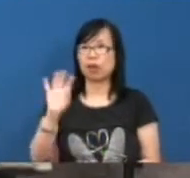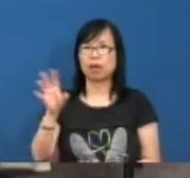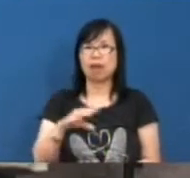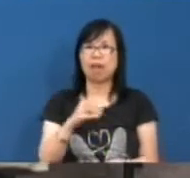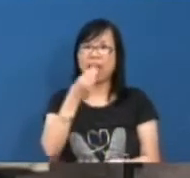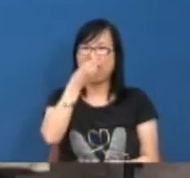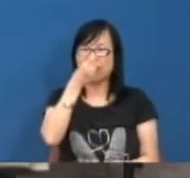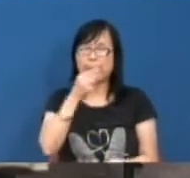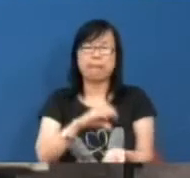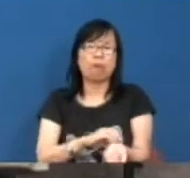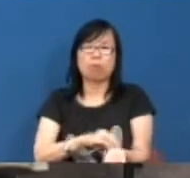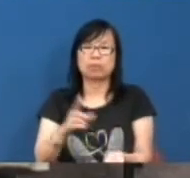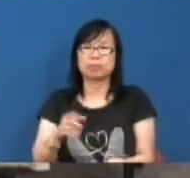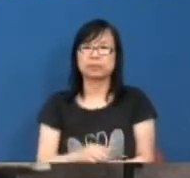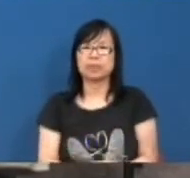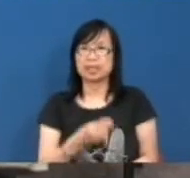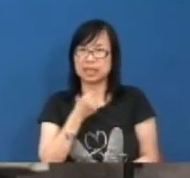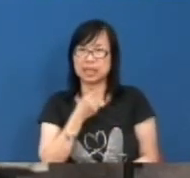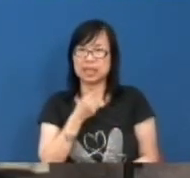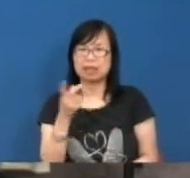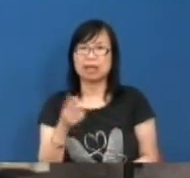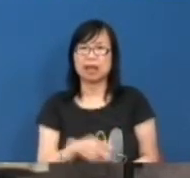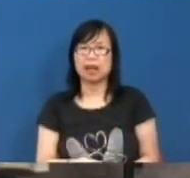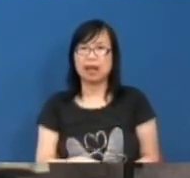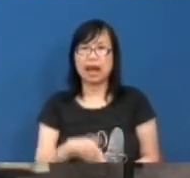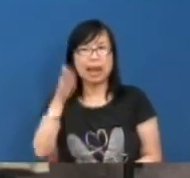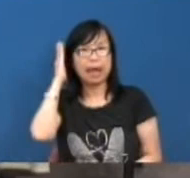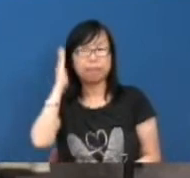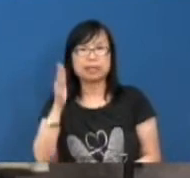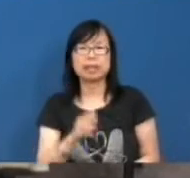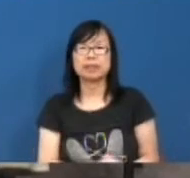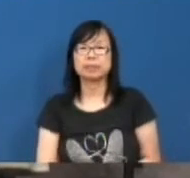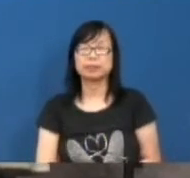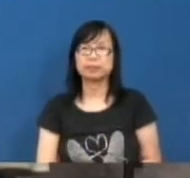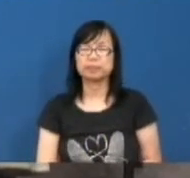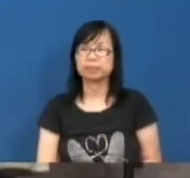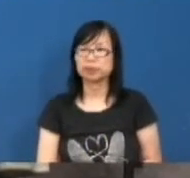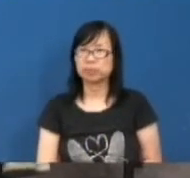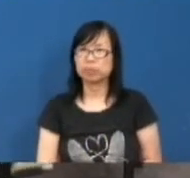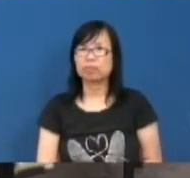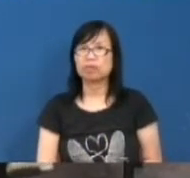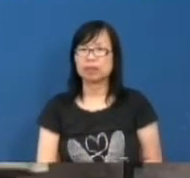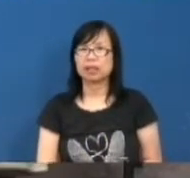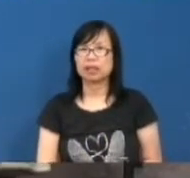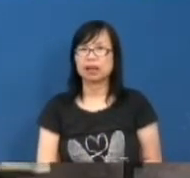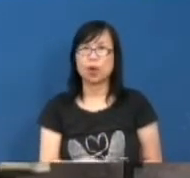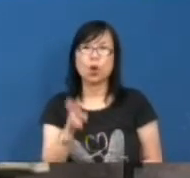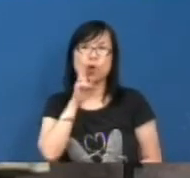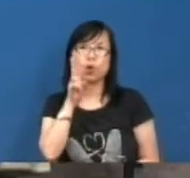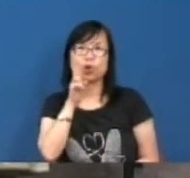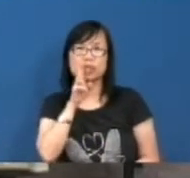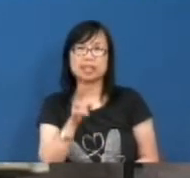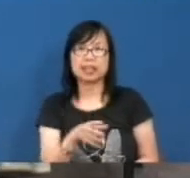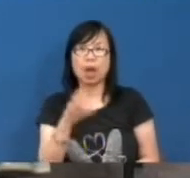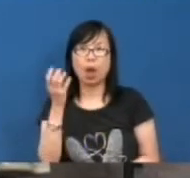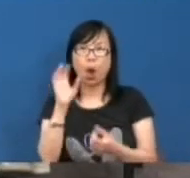咧佢就聲都沙埋嘅，因為首歌咧就男仔 key 噶嘛，咁啊嗌得。都有少少似家驅嘅，係嘛？清